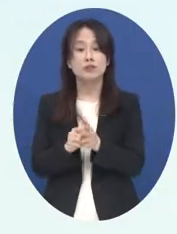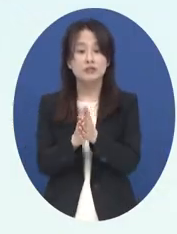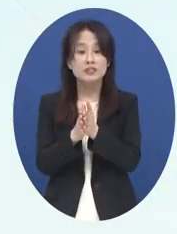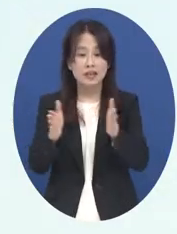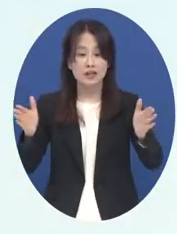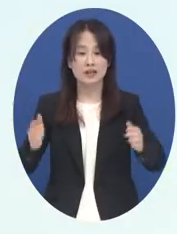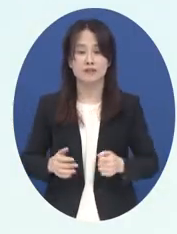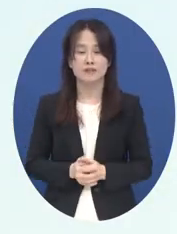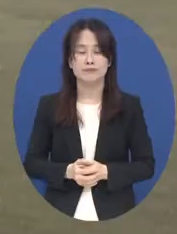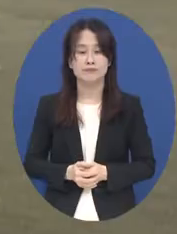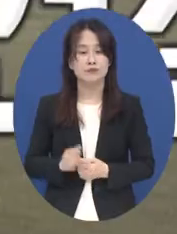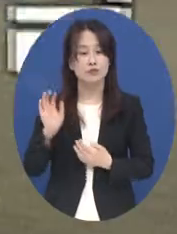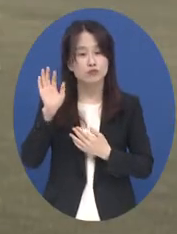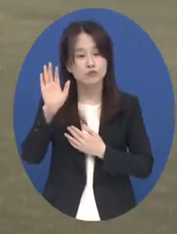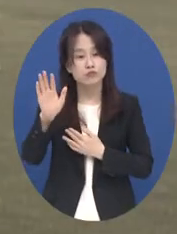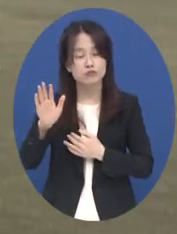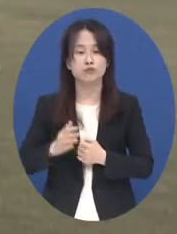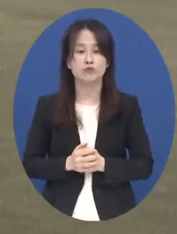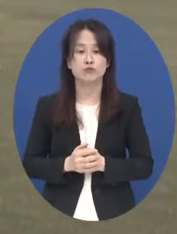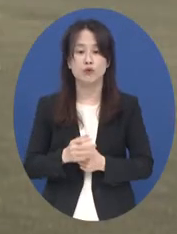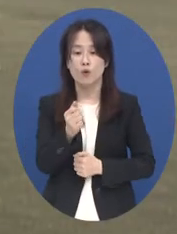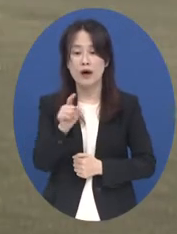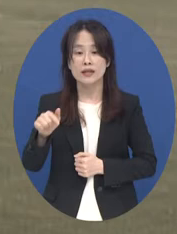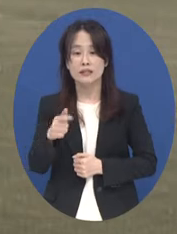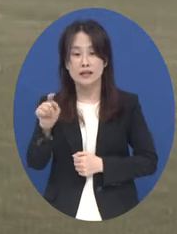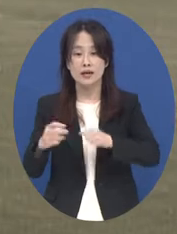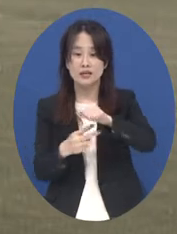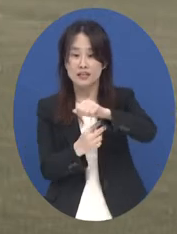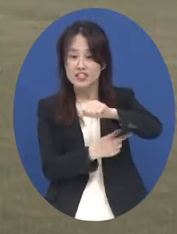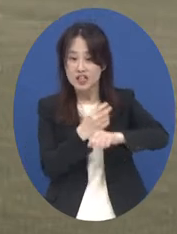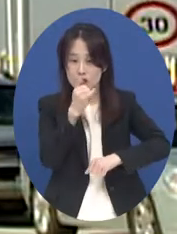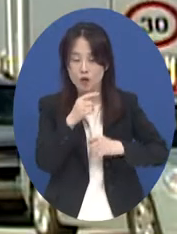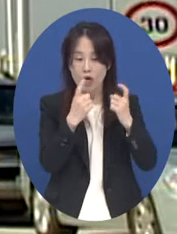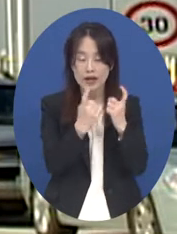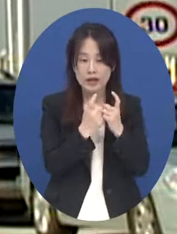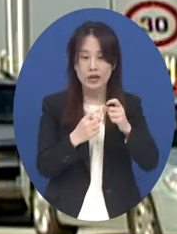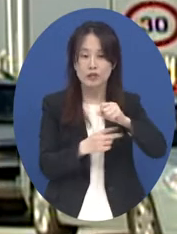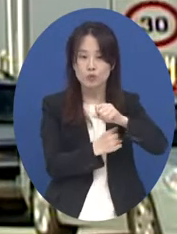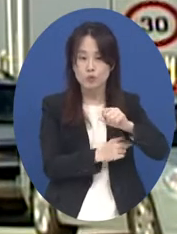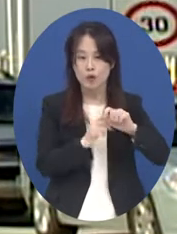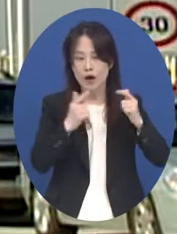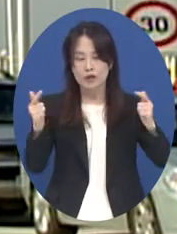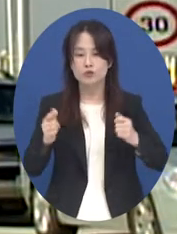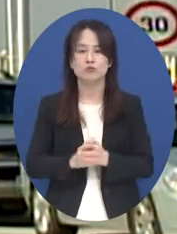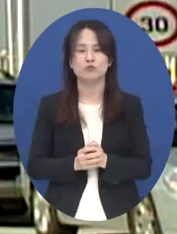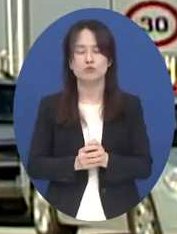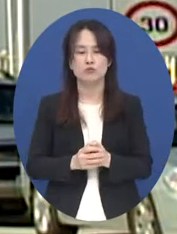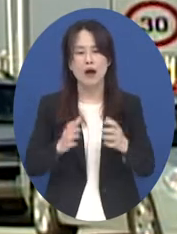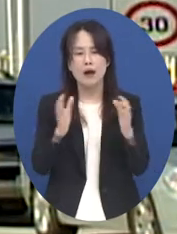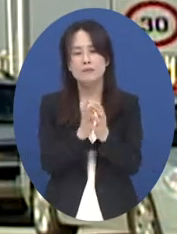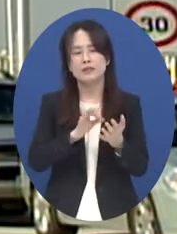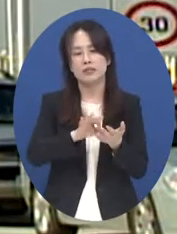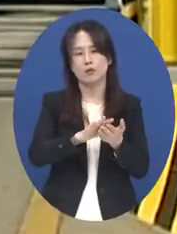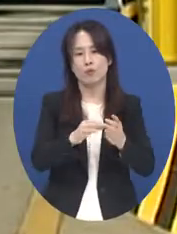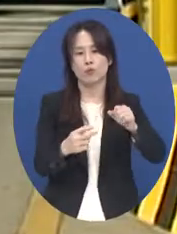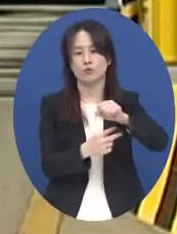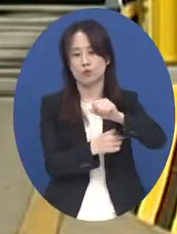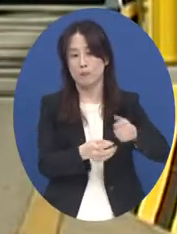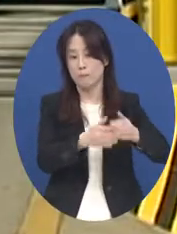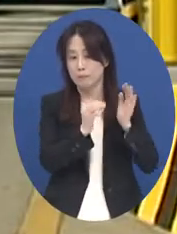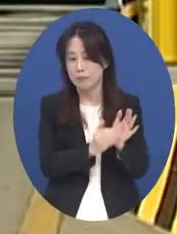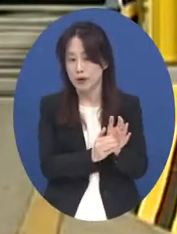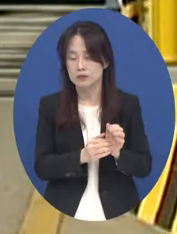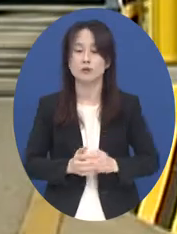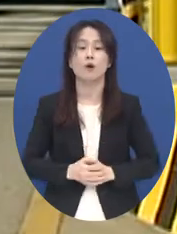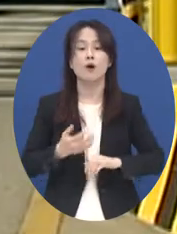개통했습니다. 그 이후로도 생긴 한강다리가 있지만 민자도로가 아닌 모두 재정도로로 건설됐습니다. 쉽게